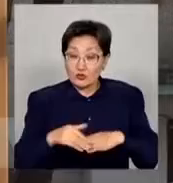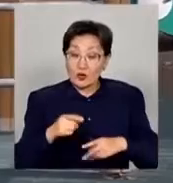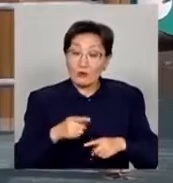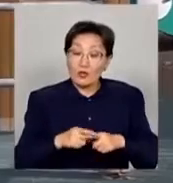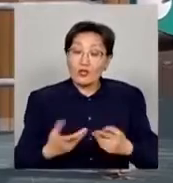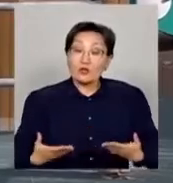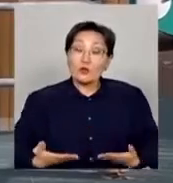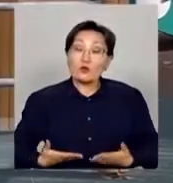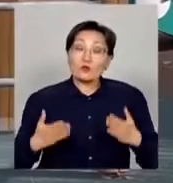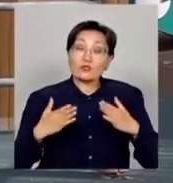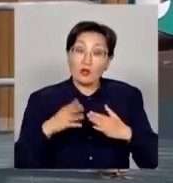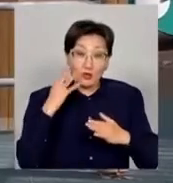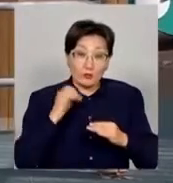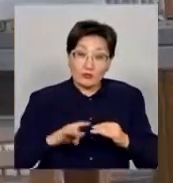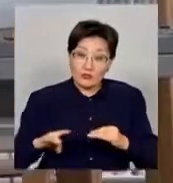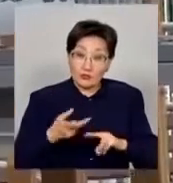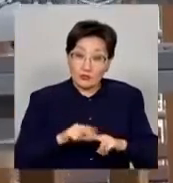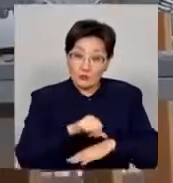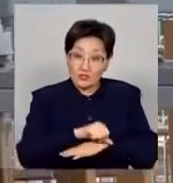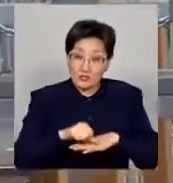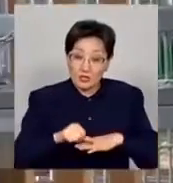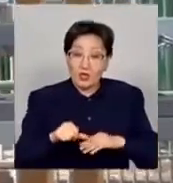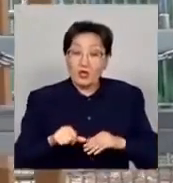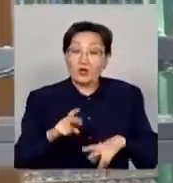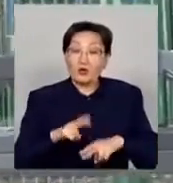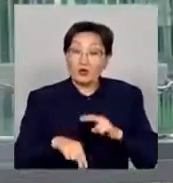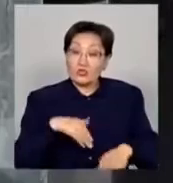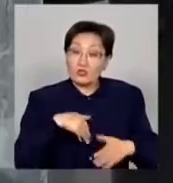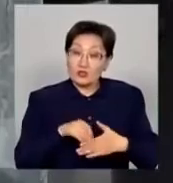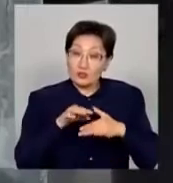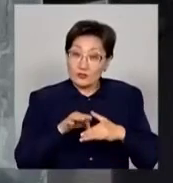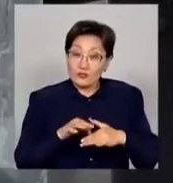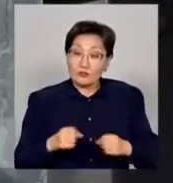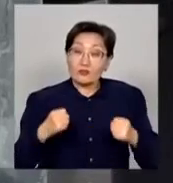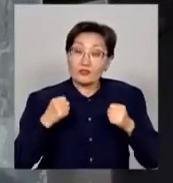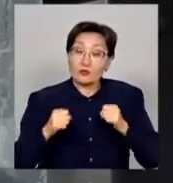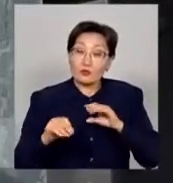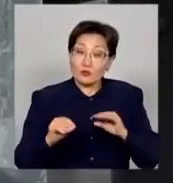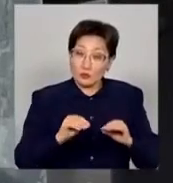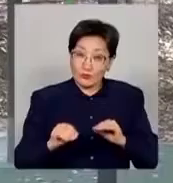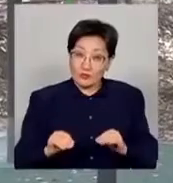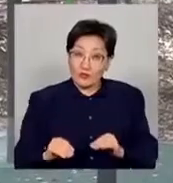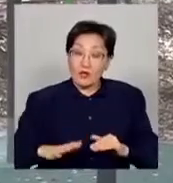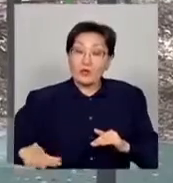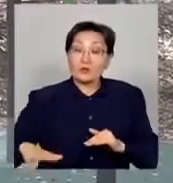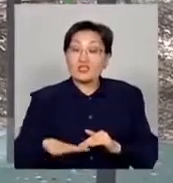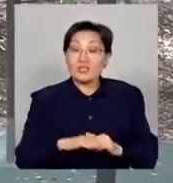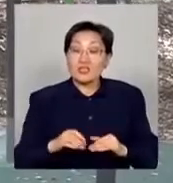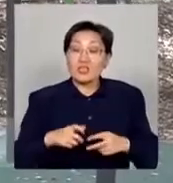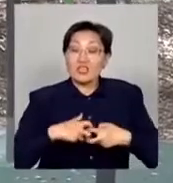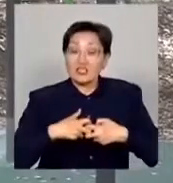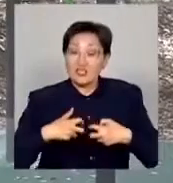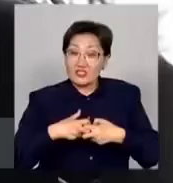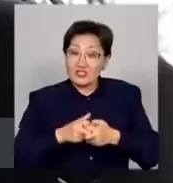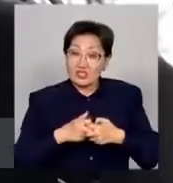үй аумағы. Алмалы ауданына қарасты бұл мекен жайда бұл құрылыс қарқынды жүрт. Спорт құрылғылары орнатылып, алаңдарға резенке жабын